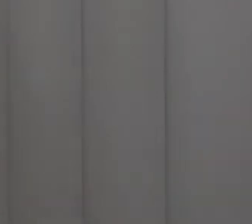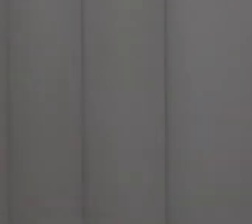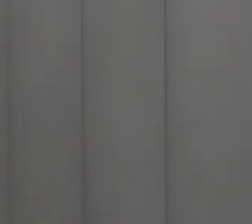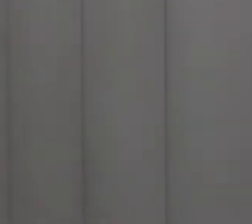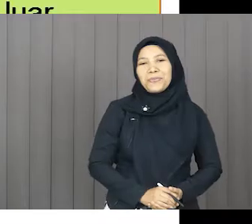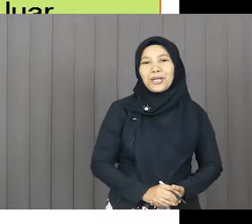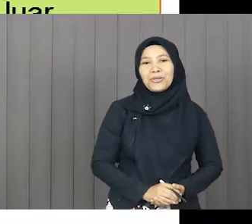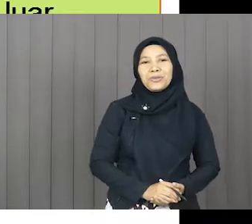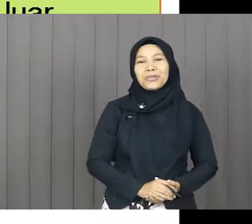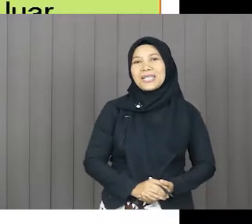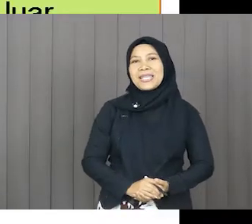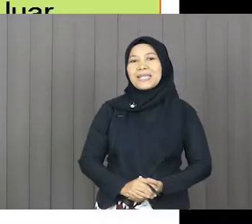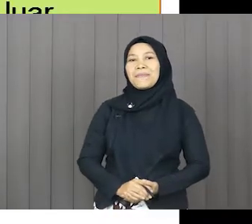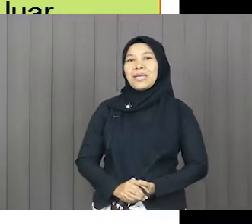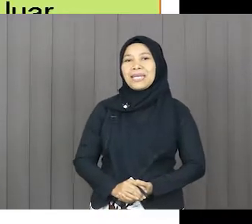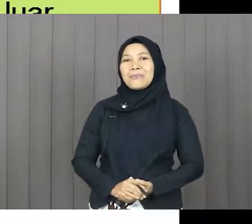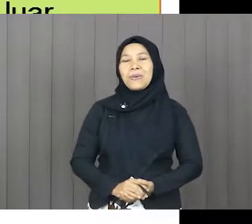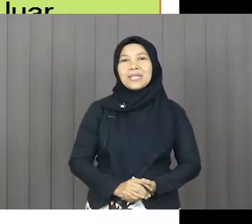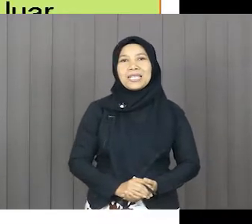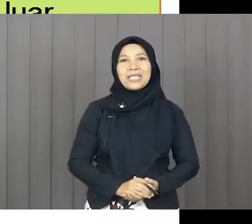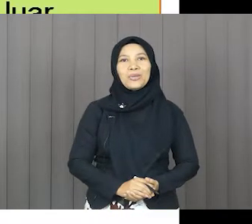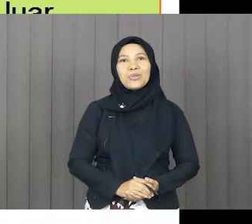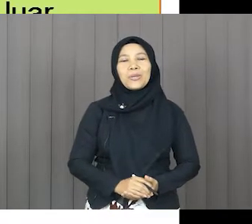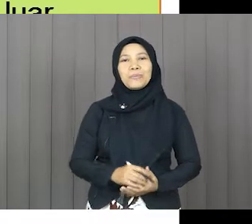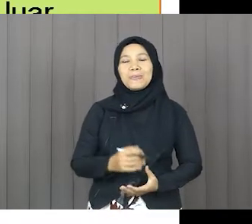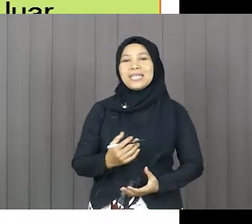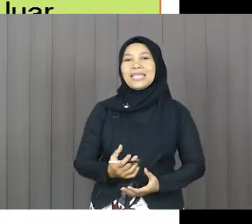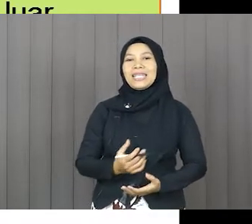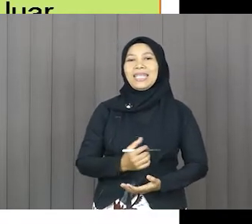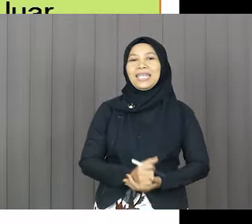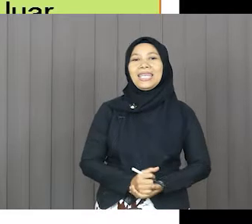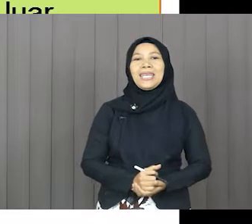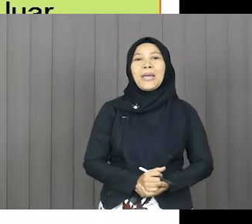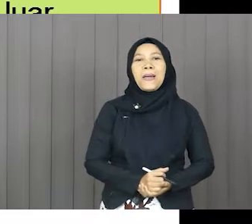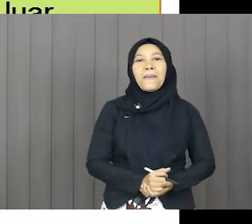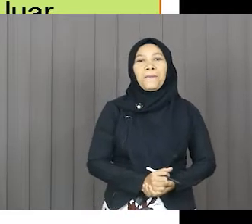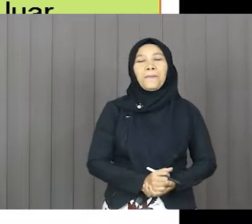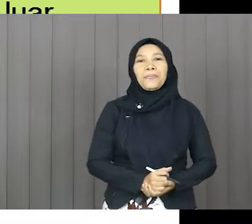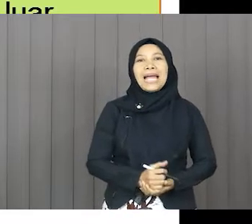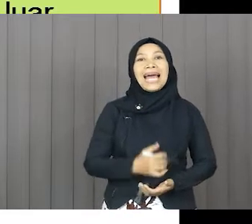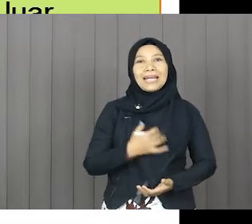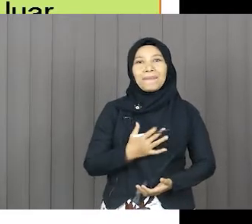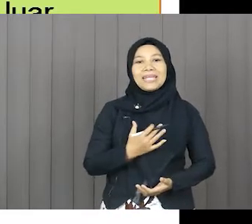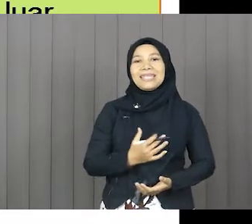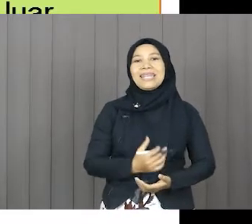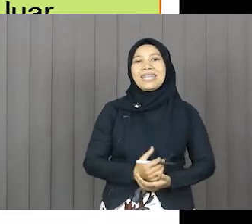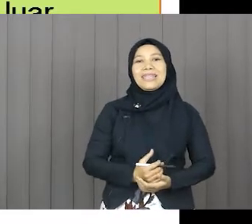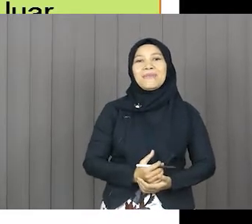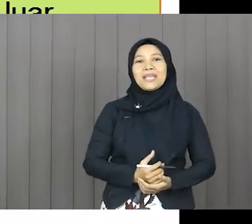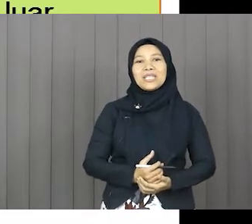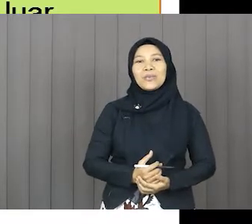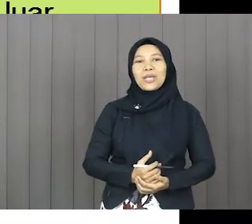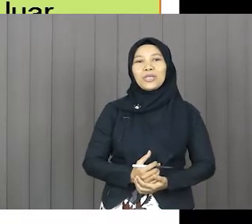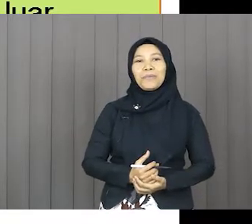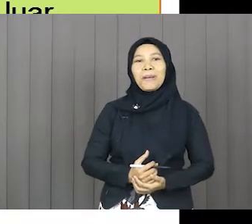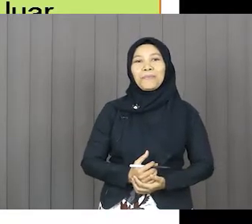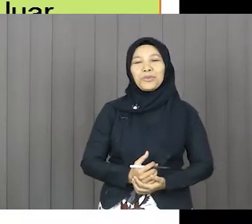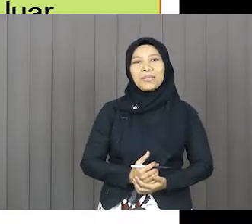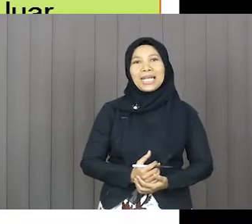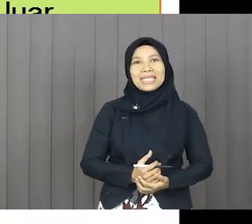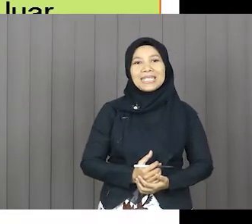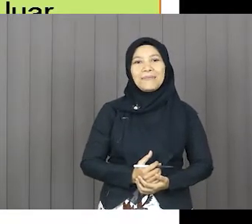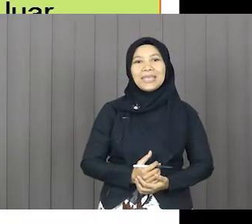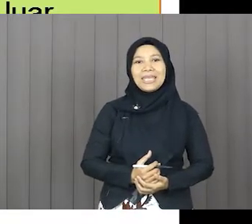Sebelumnya perlu saya sampaikan bahwasannya tujuan pembelajaran ini harapannya nanti mahasiswa itu